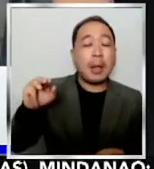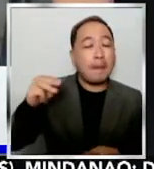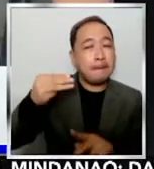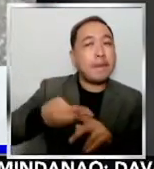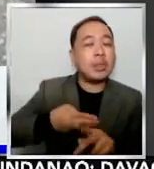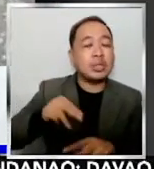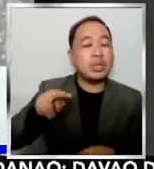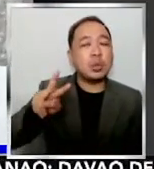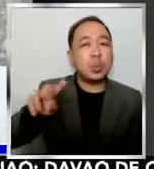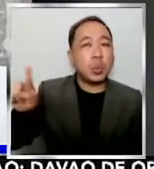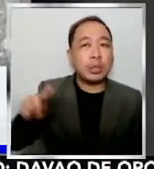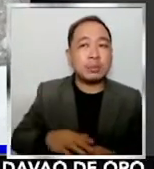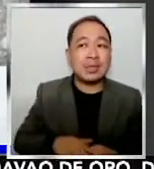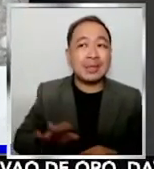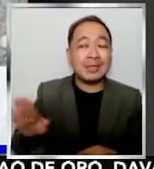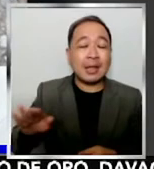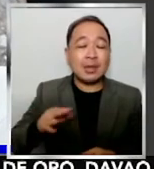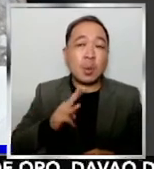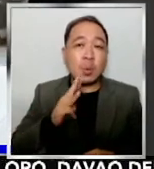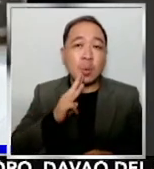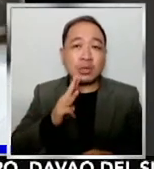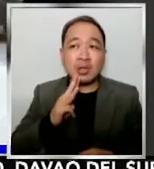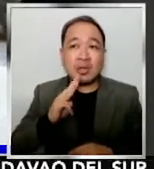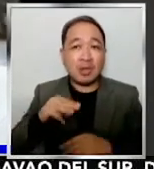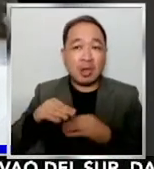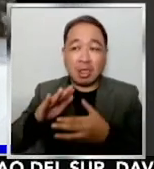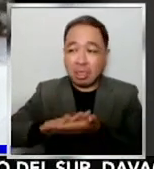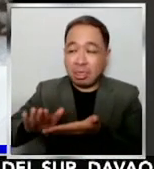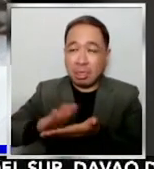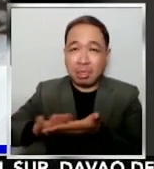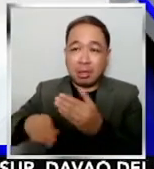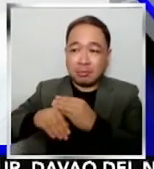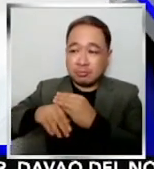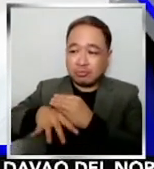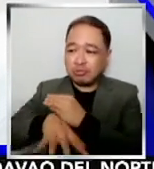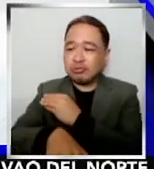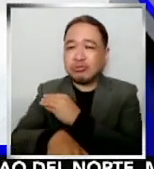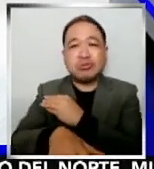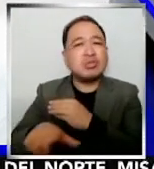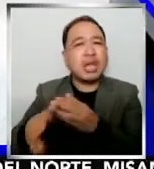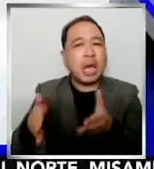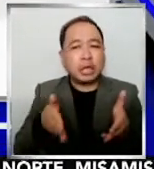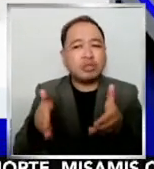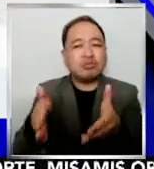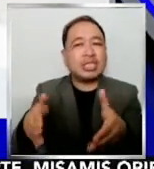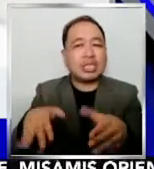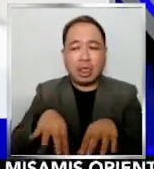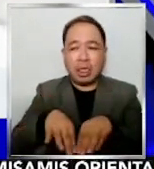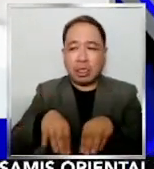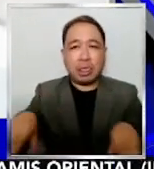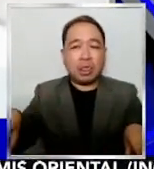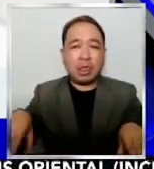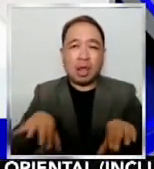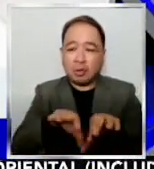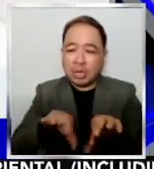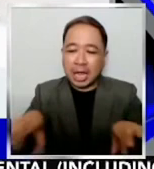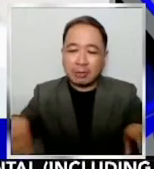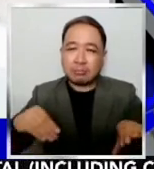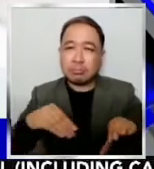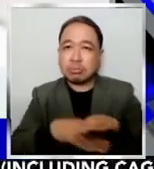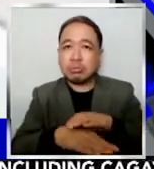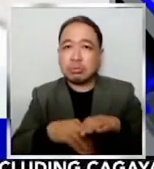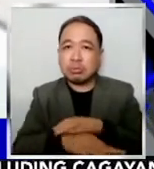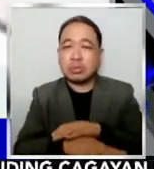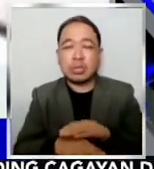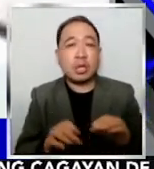nila, direkta dun sa kanal. Doon sa street drain natin, walang RCCP yung naginagamit. Yung RCCP, yung reinforced